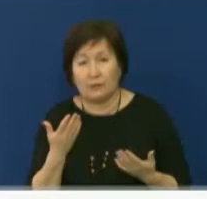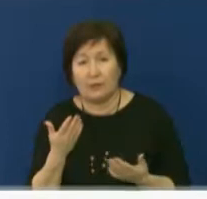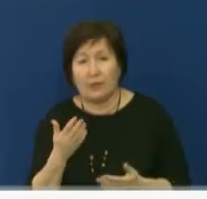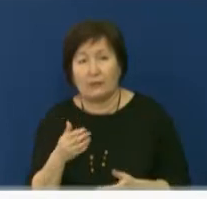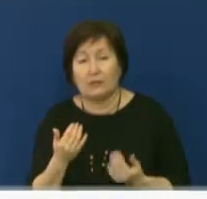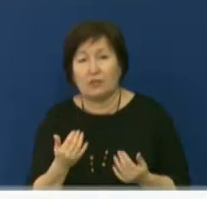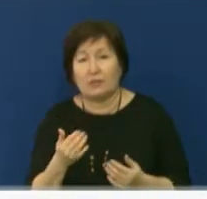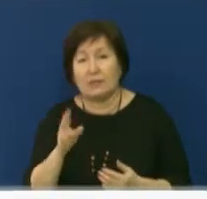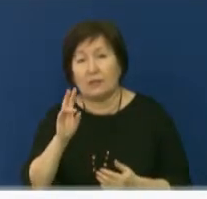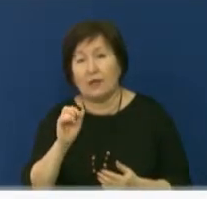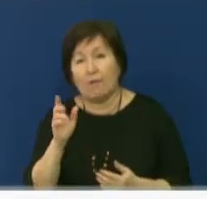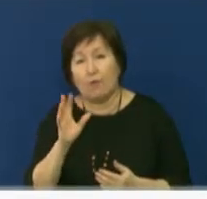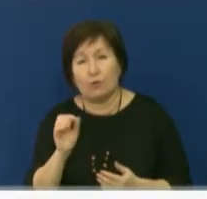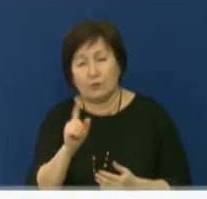навоз.